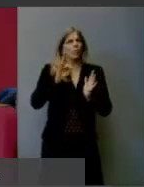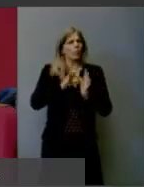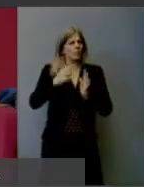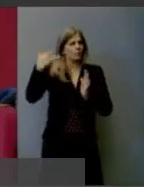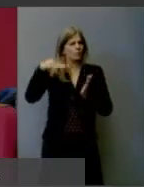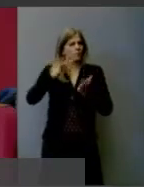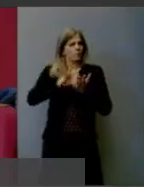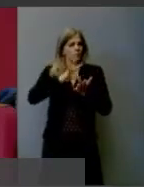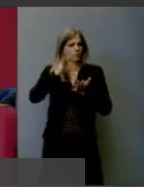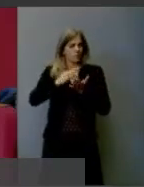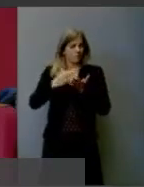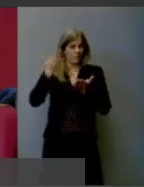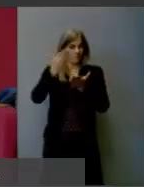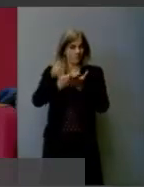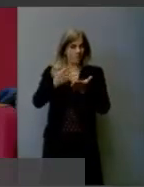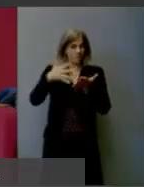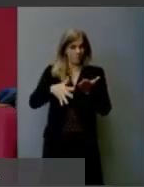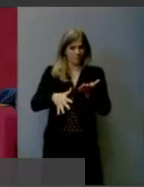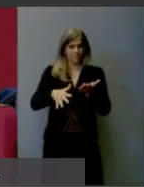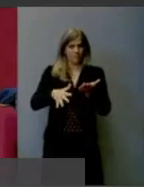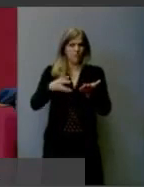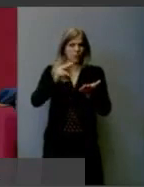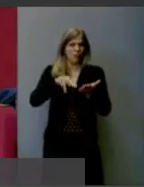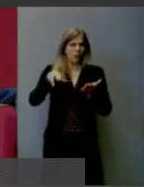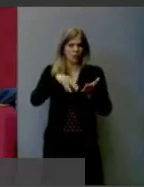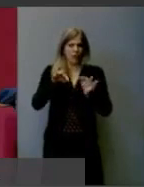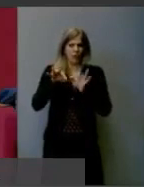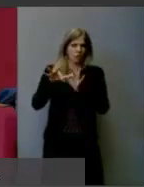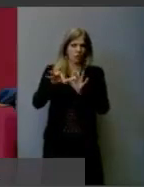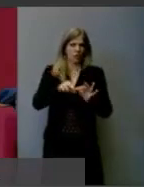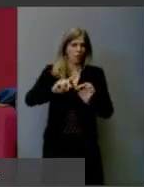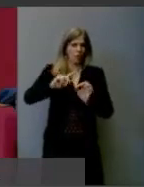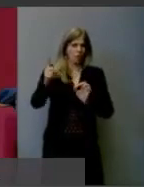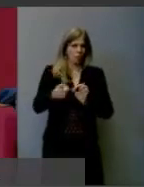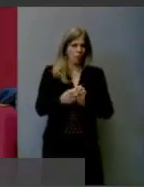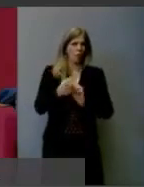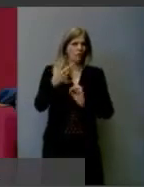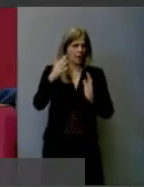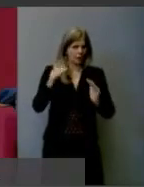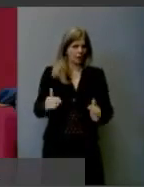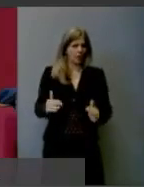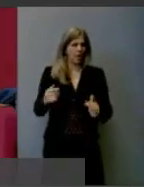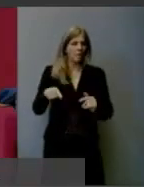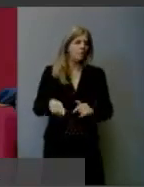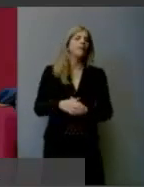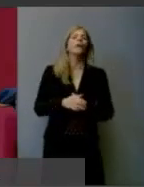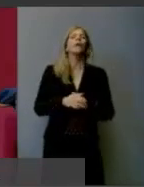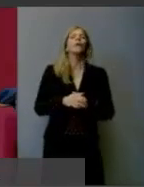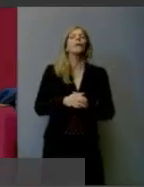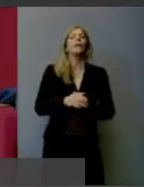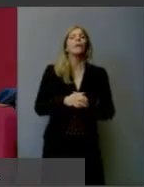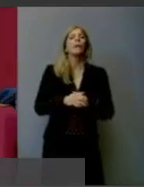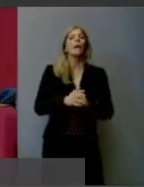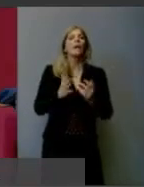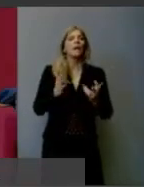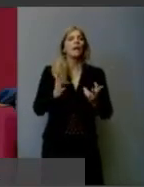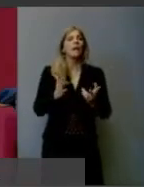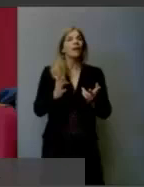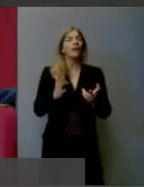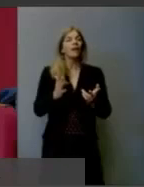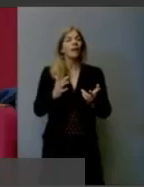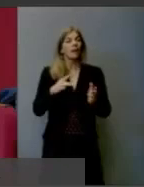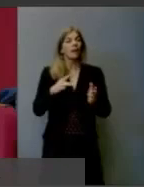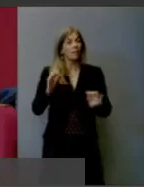l'ordine del giorno approvato appunto all'unanimità nel Consiglio Comunale del 3 dicembre, devo dire che lo fummo anche